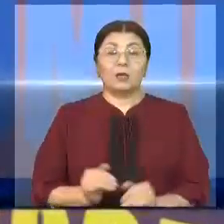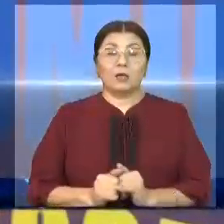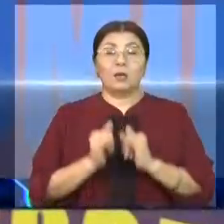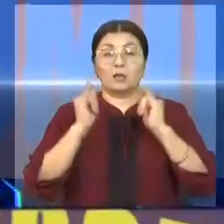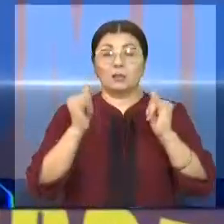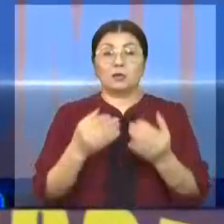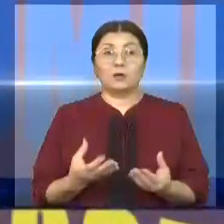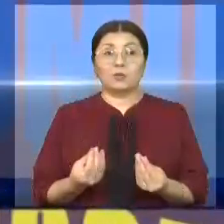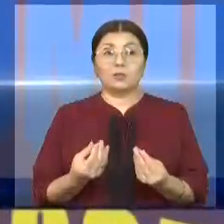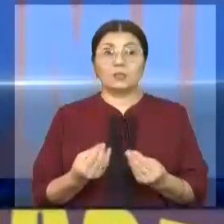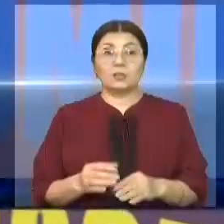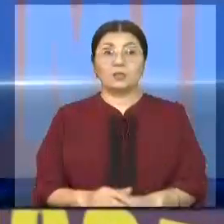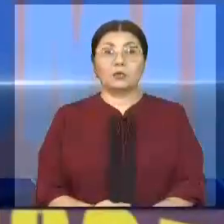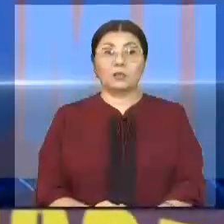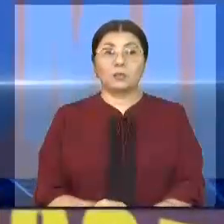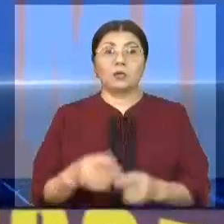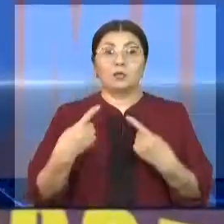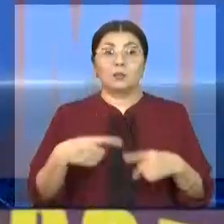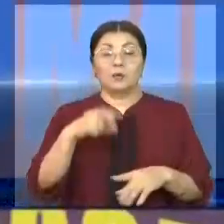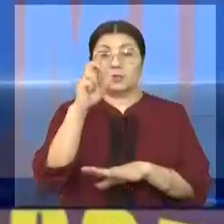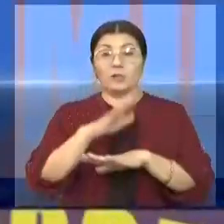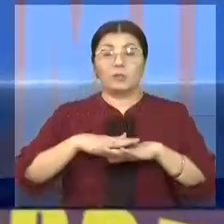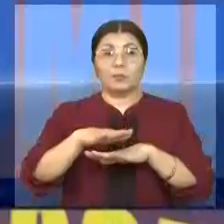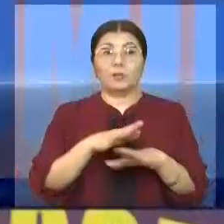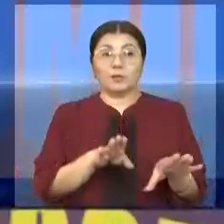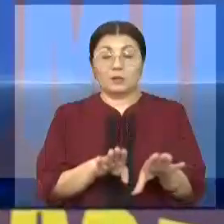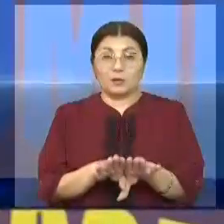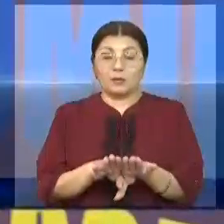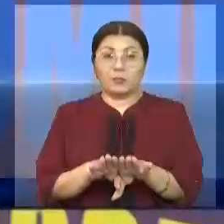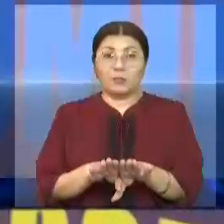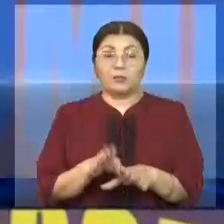арттырамыз және де басқа да мемлекеттермен